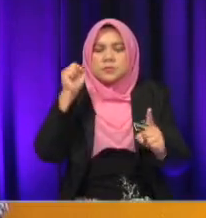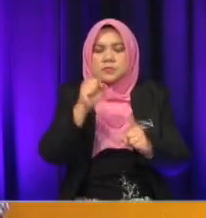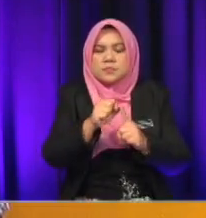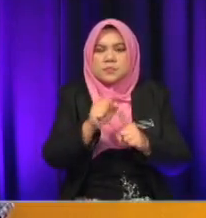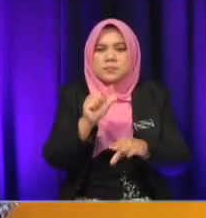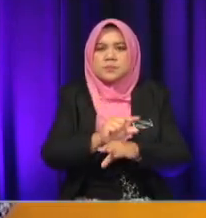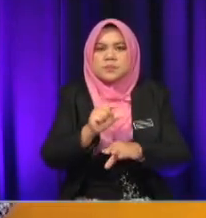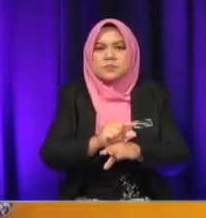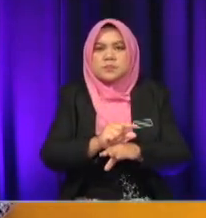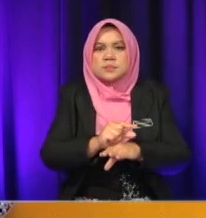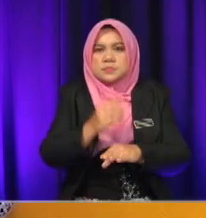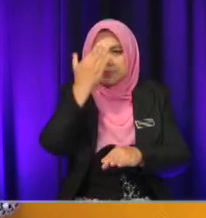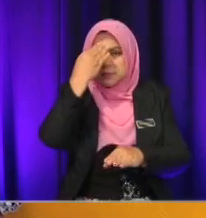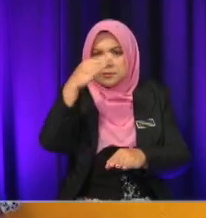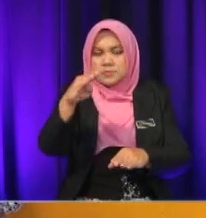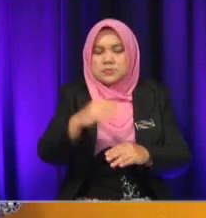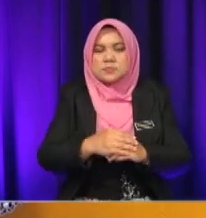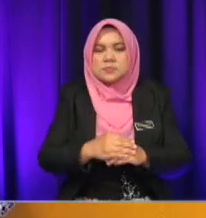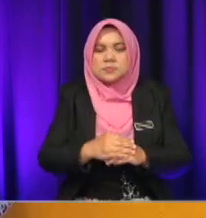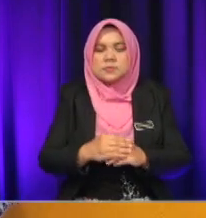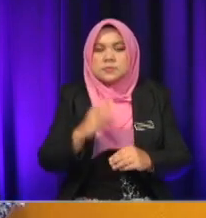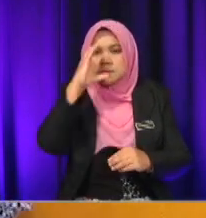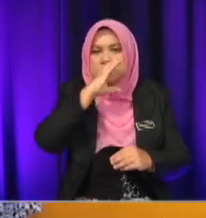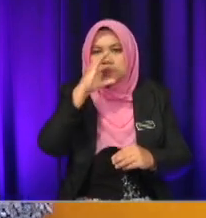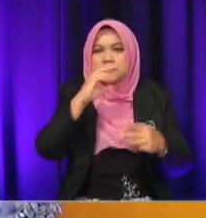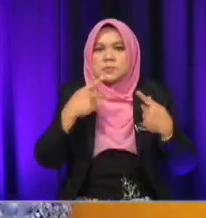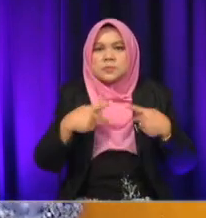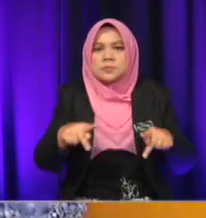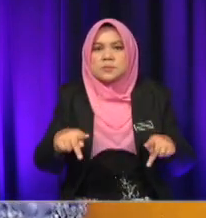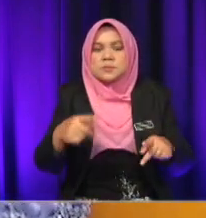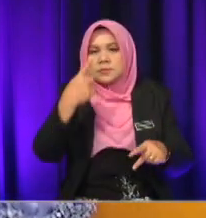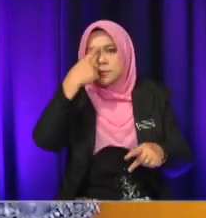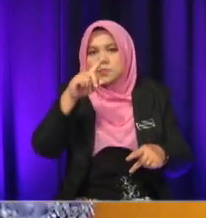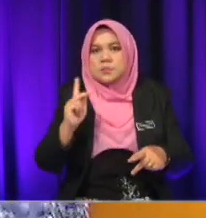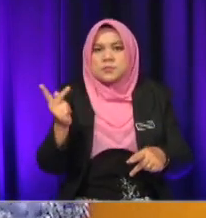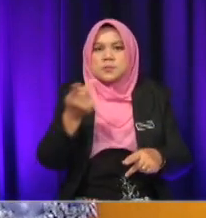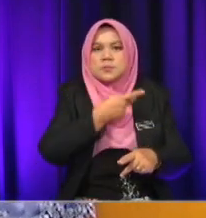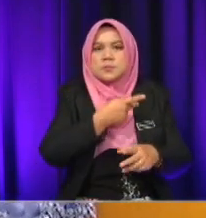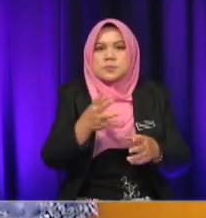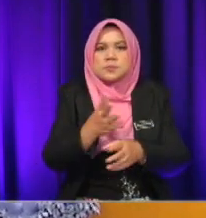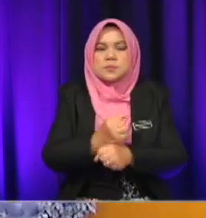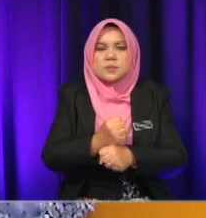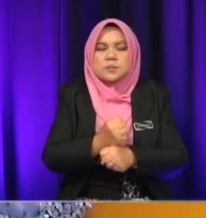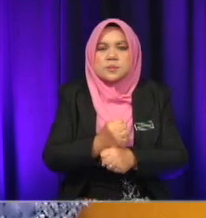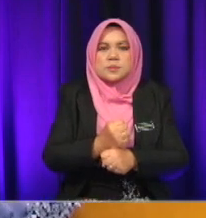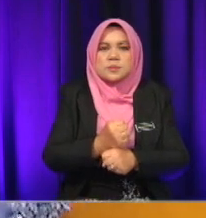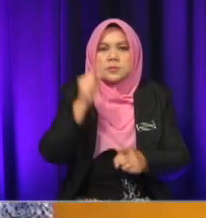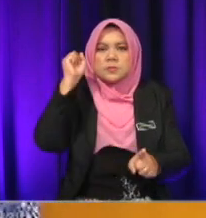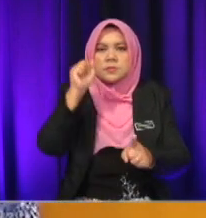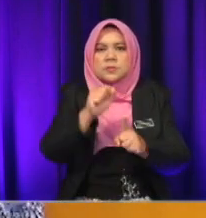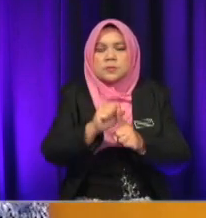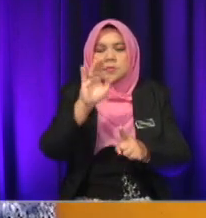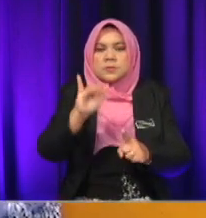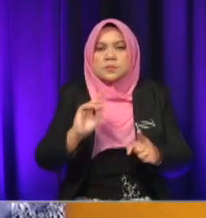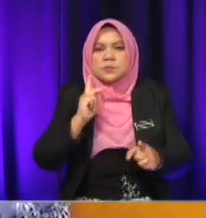kena bijak mendapat merebut peluang untuk kita dapatkan sasaran yang kita